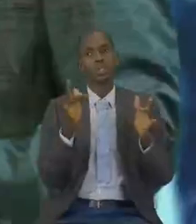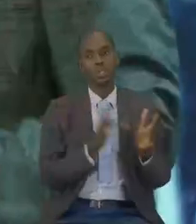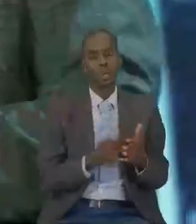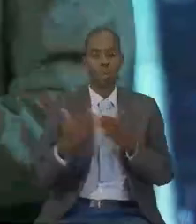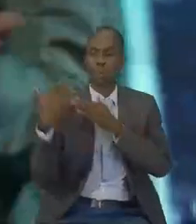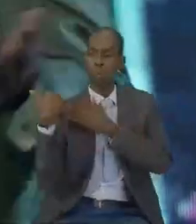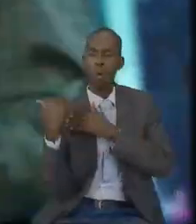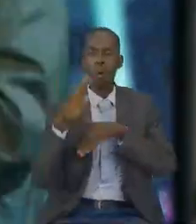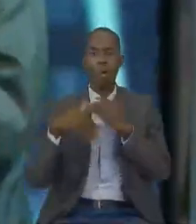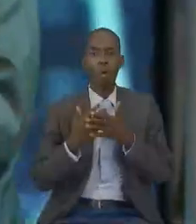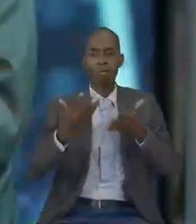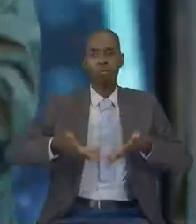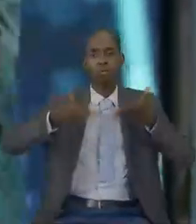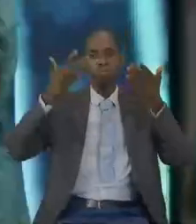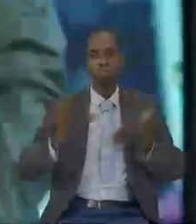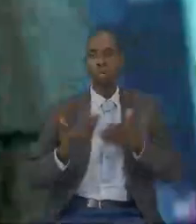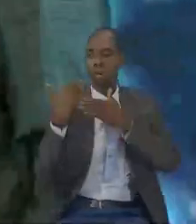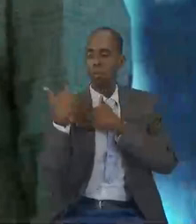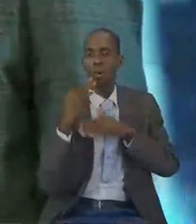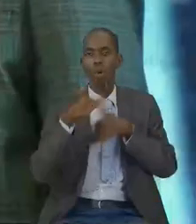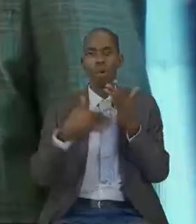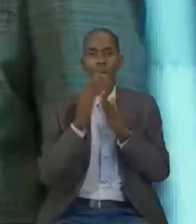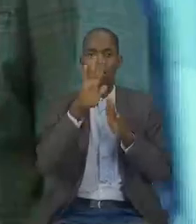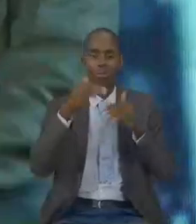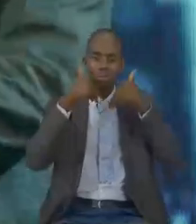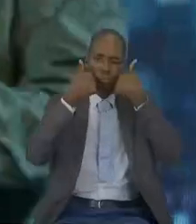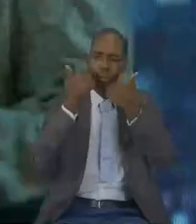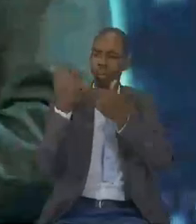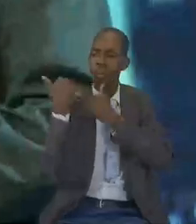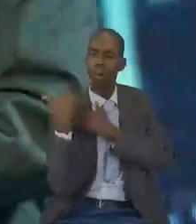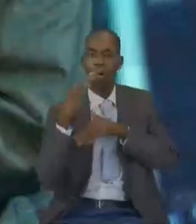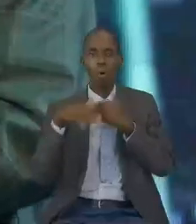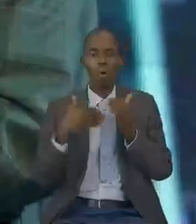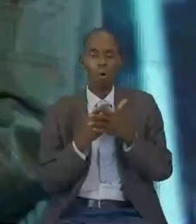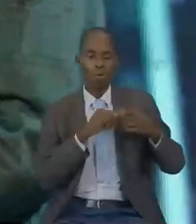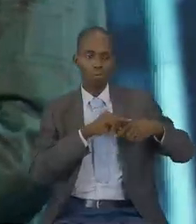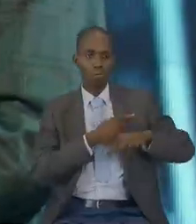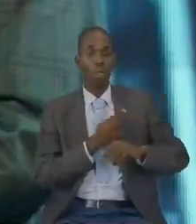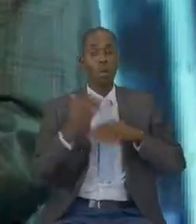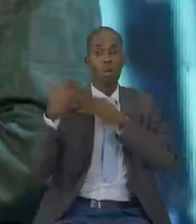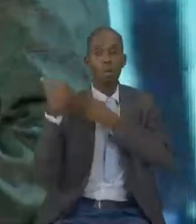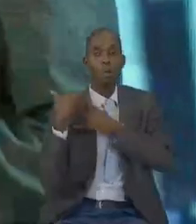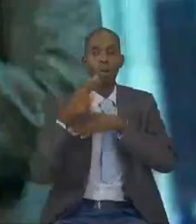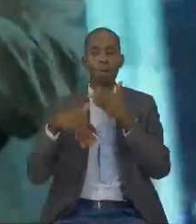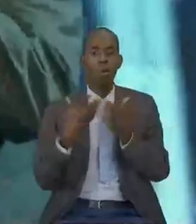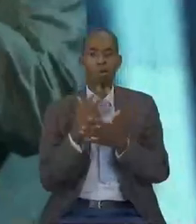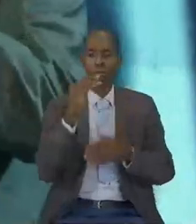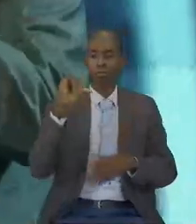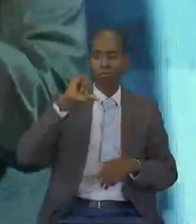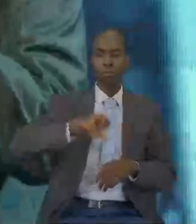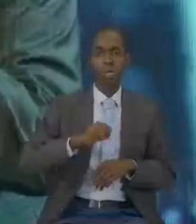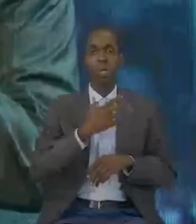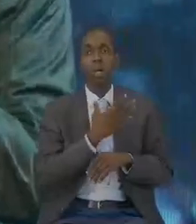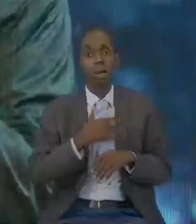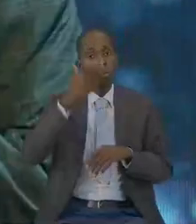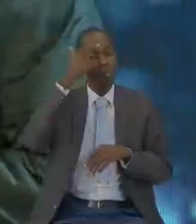péchés contre toi. Jésus a porté tout le fardeau. Il a porté toute ta honte. Il a porté toute ta culpabilité. Il a porté